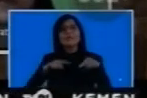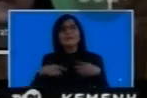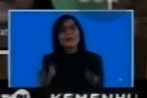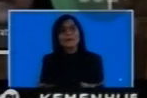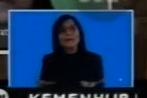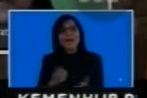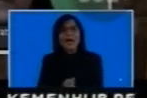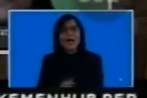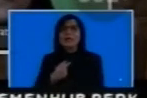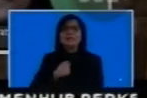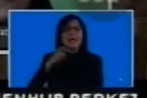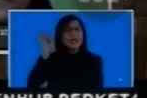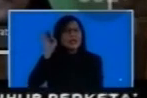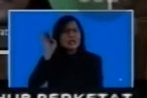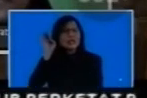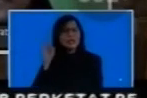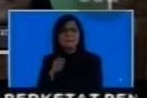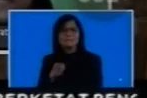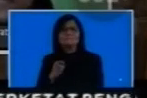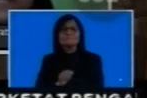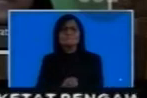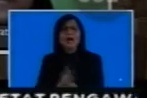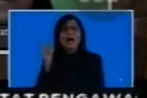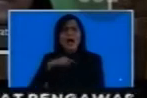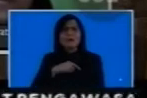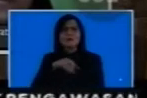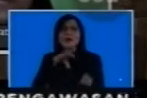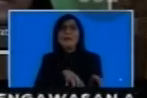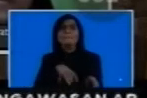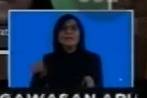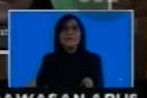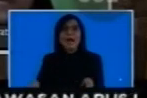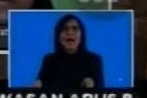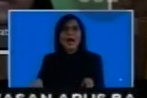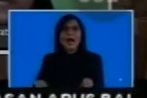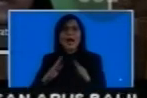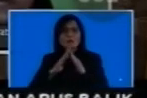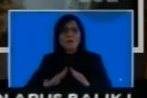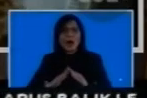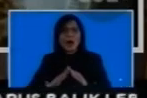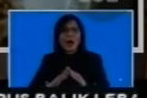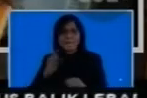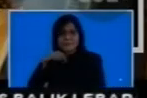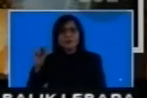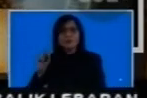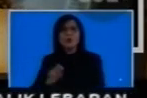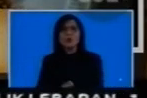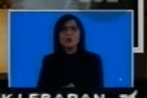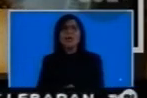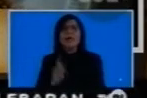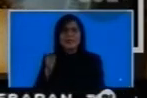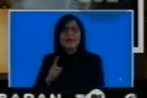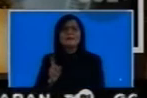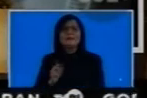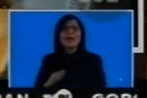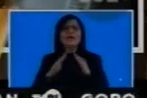Rivaldi? Saya dengar Rivaldi sekarang harus pindah dari rumah, benar? Karena di rumah